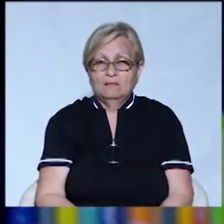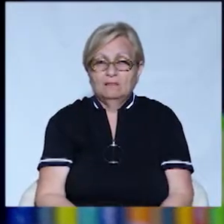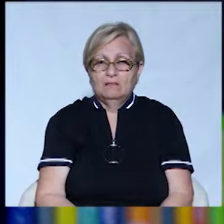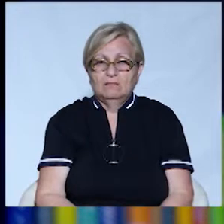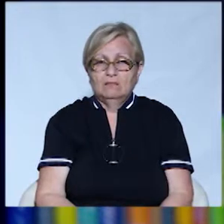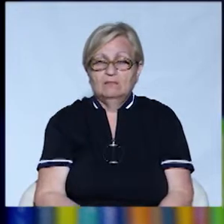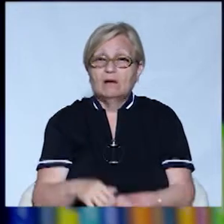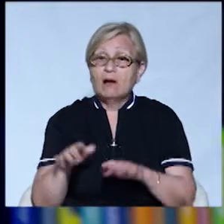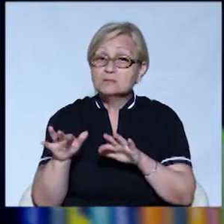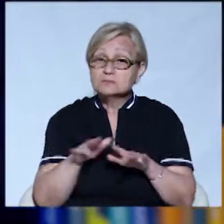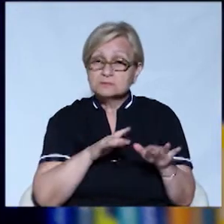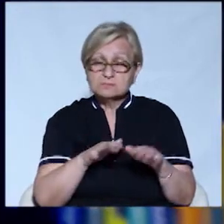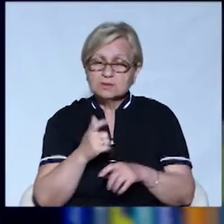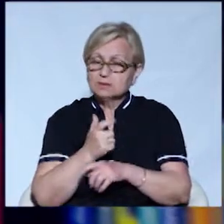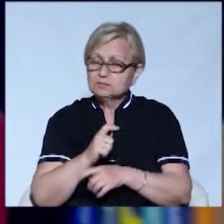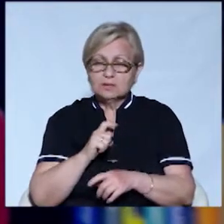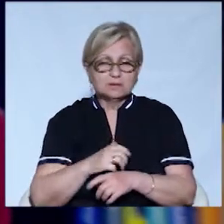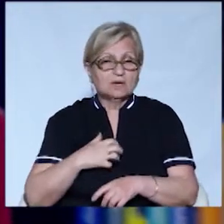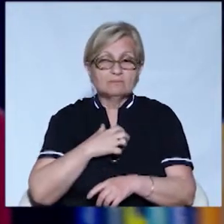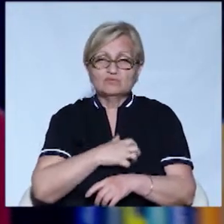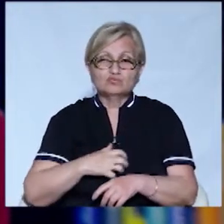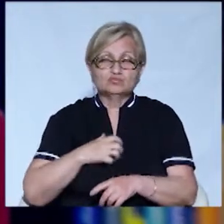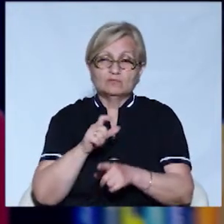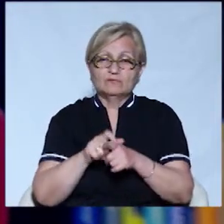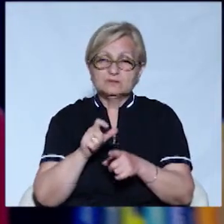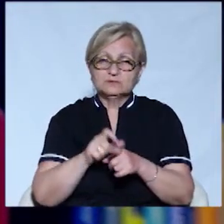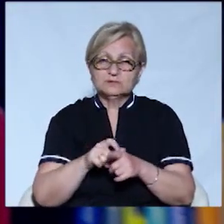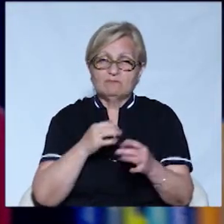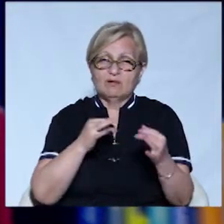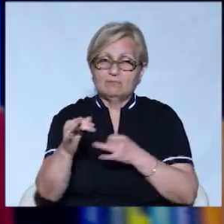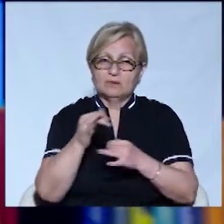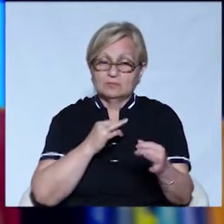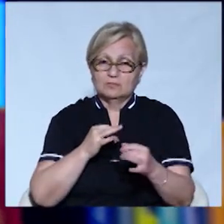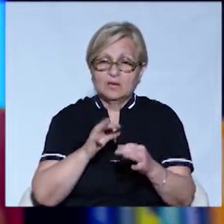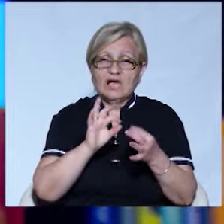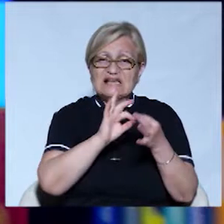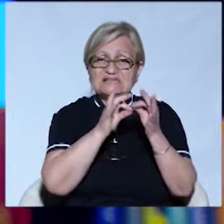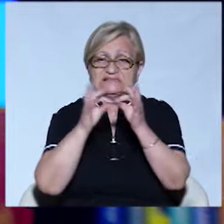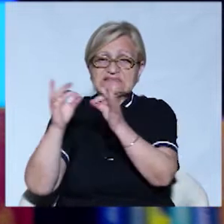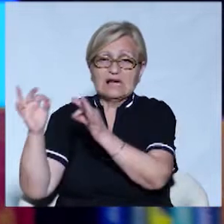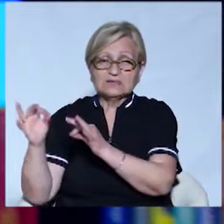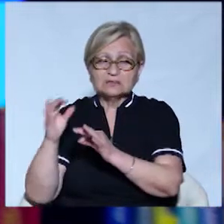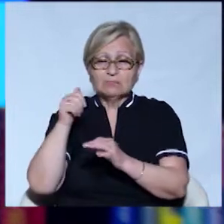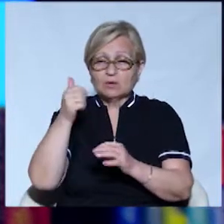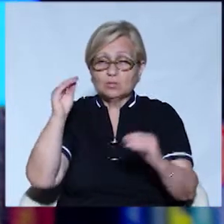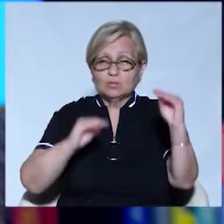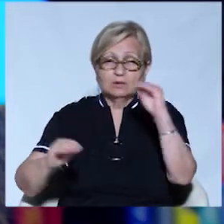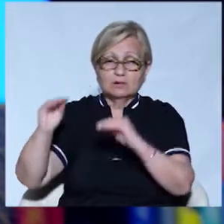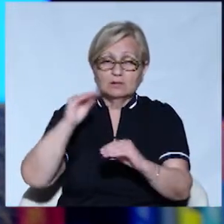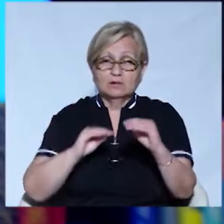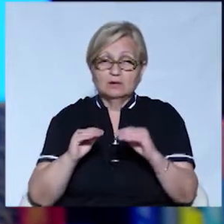მართლაც უმნიშვნელოვანესი სიტყვაა მეტყველებაში. წინადადების ასაგებად ის მართლაც